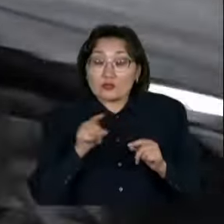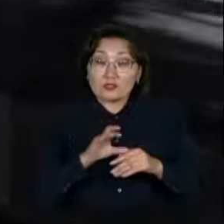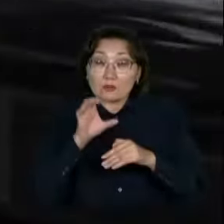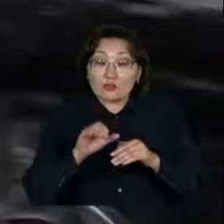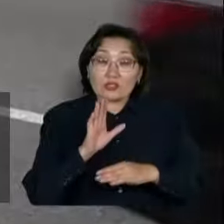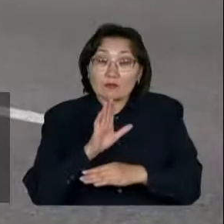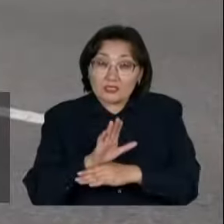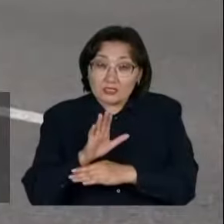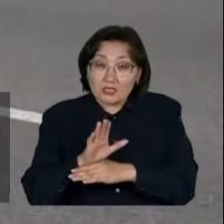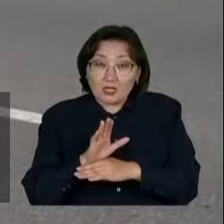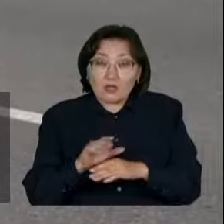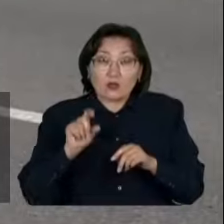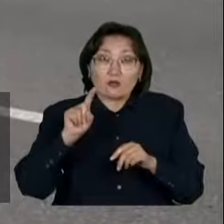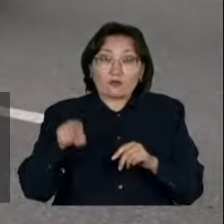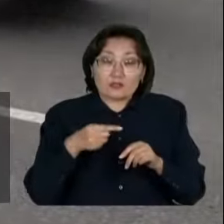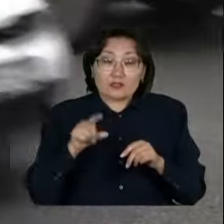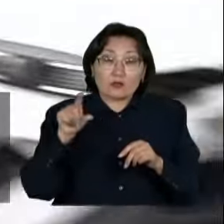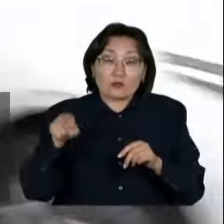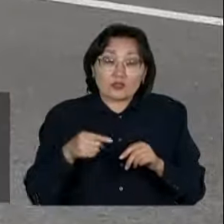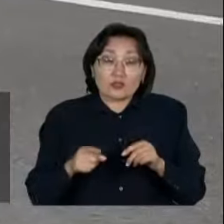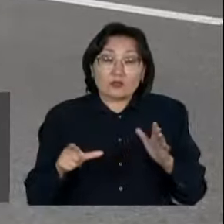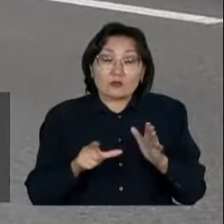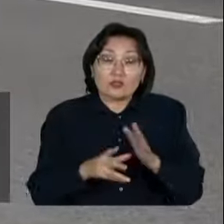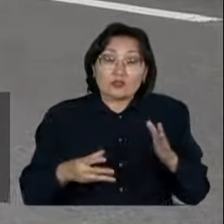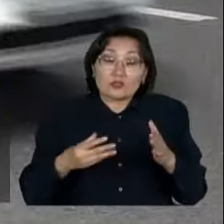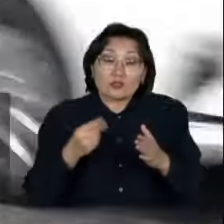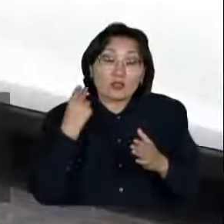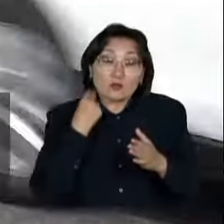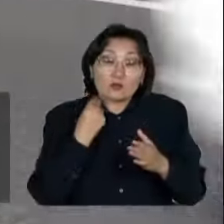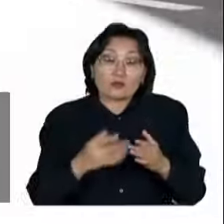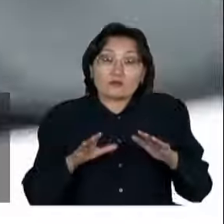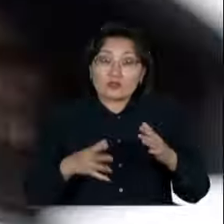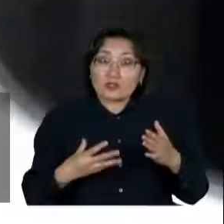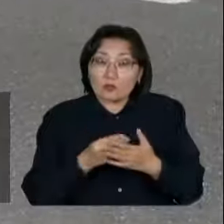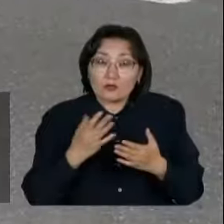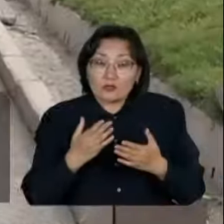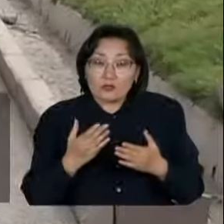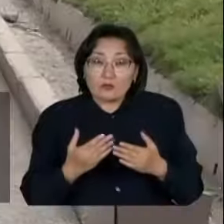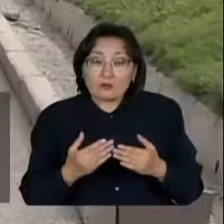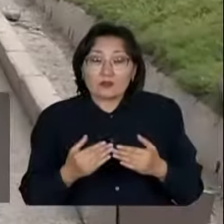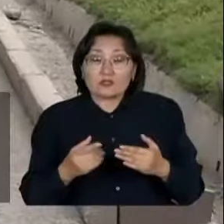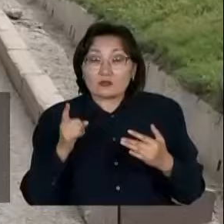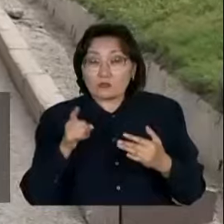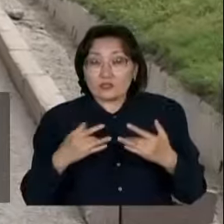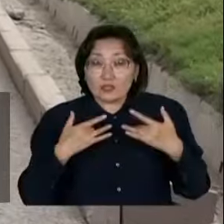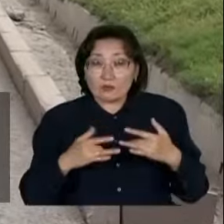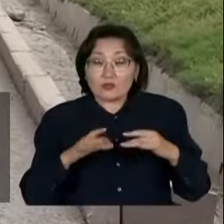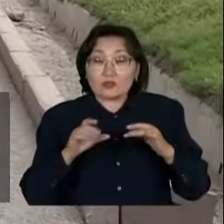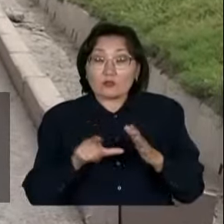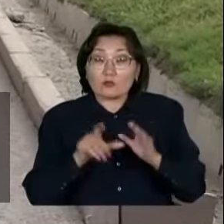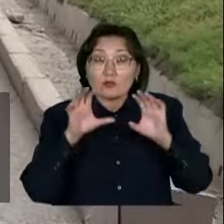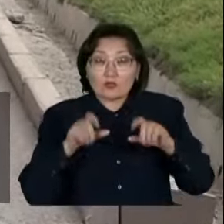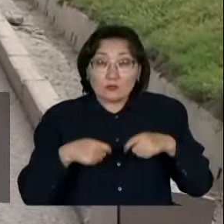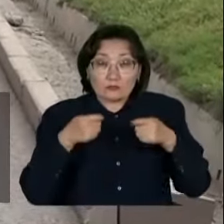приказ о взыскании налоговой задолженности в случае неуплаты. Плательщик не отвечает на требования налогового законодательства. Нами